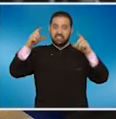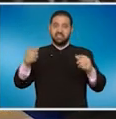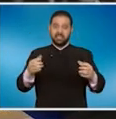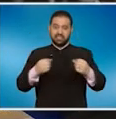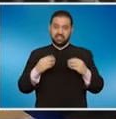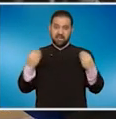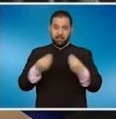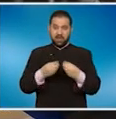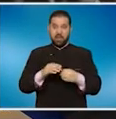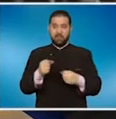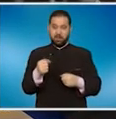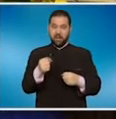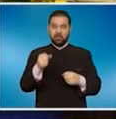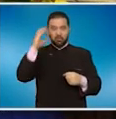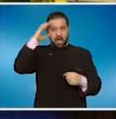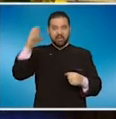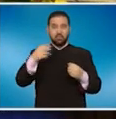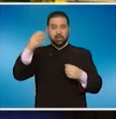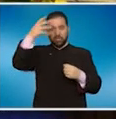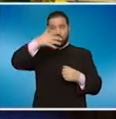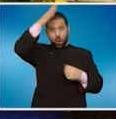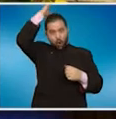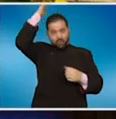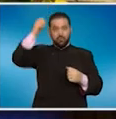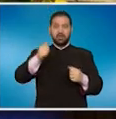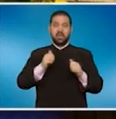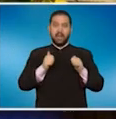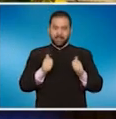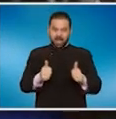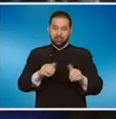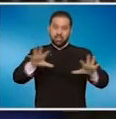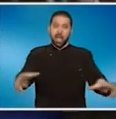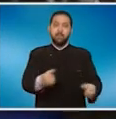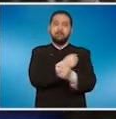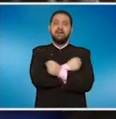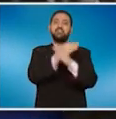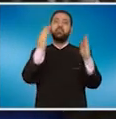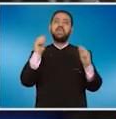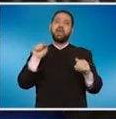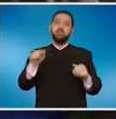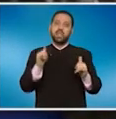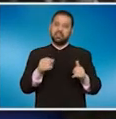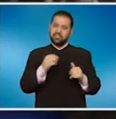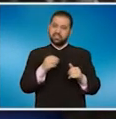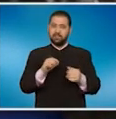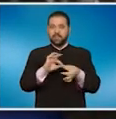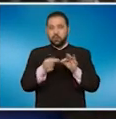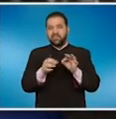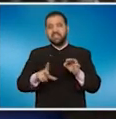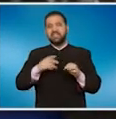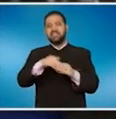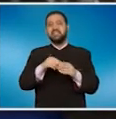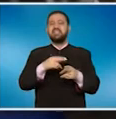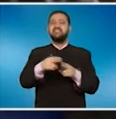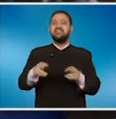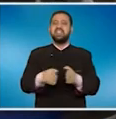platoșa credinței și a dragostei și punând coiful nădejdii de mântuire. Deci, iată, acest limbaj este în Scriptură deja. Sfântul